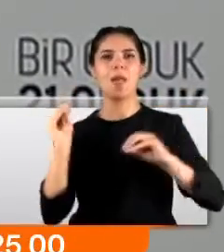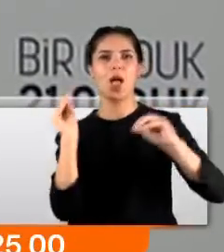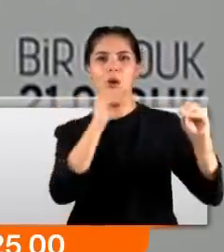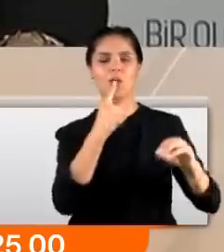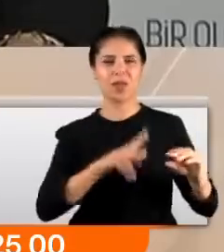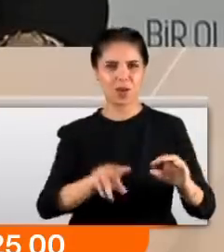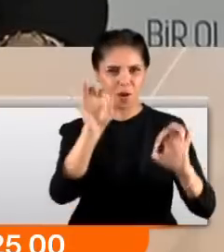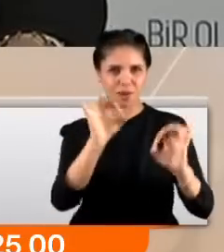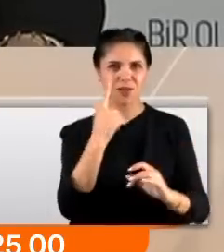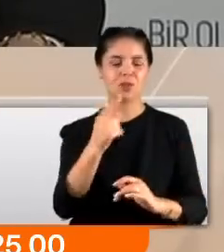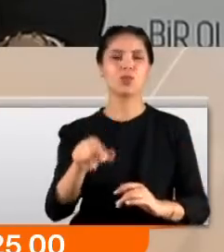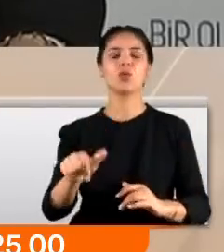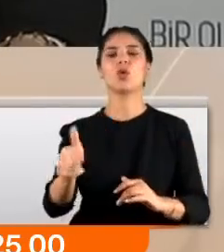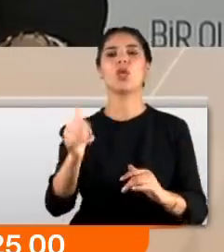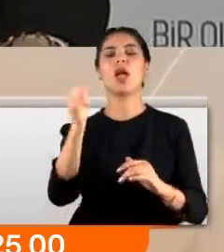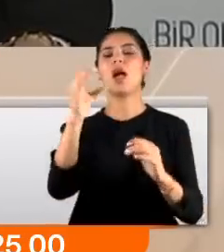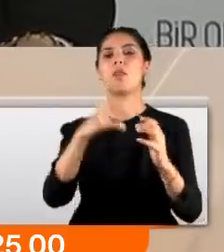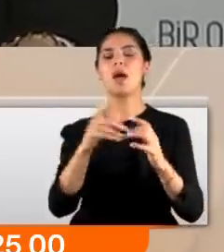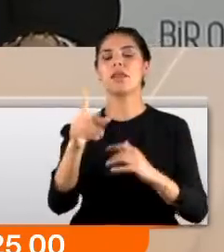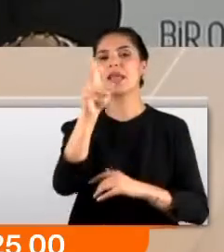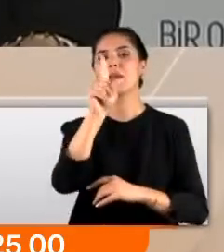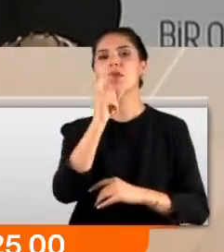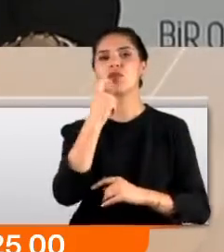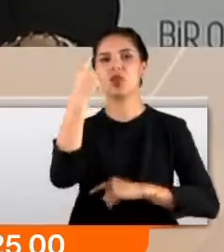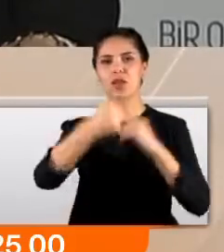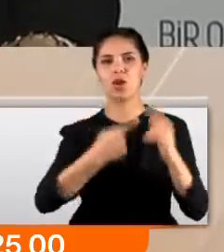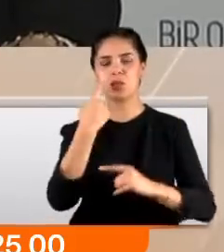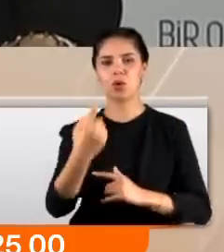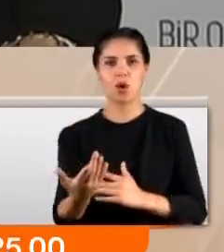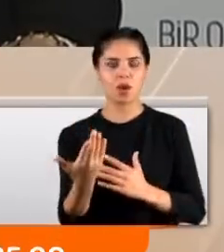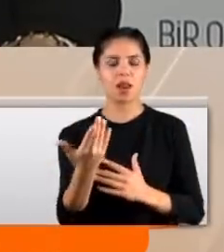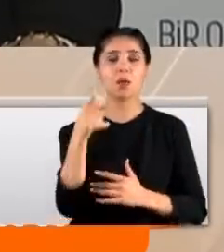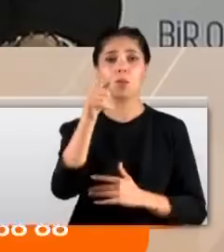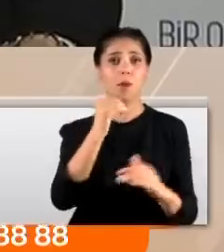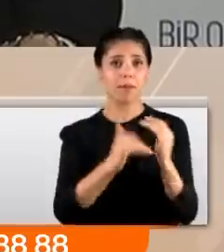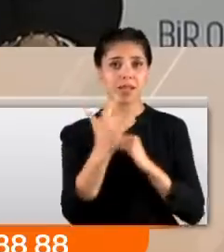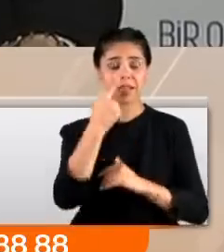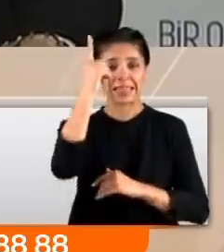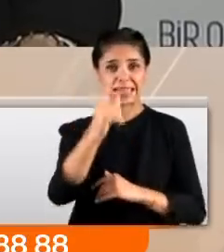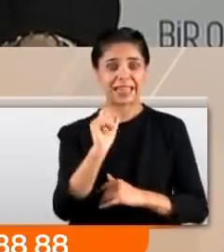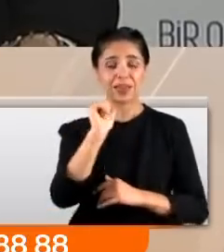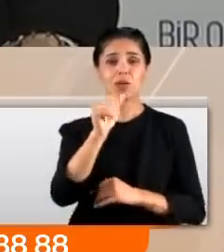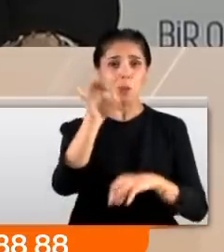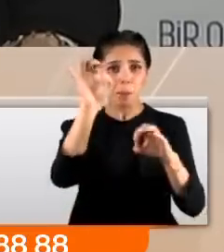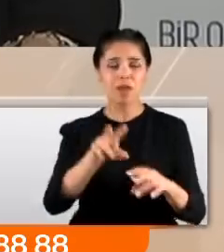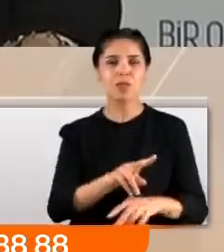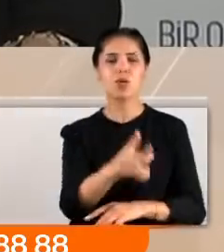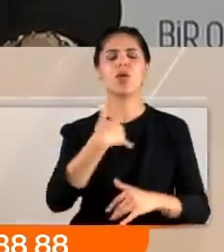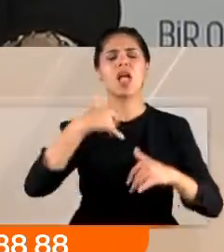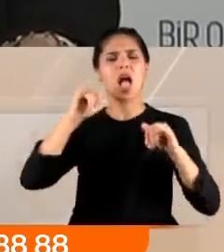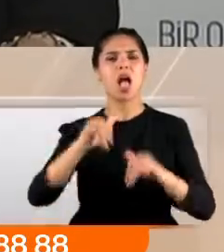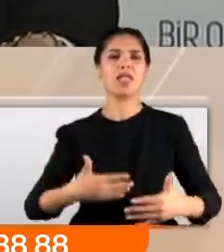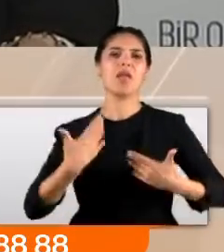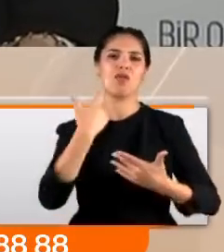yola çıkarken. Bugün AK Parti'nin 21. yıl dönümü dolayısıyla yayınladığı mesajında da ilk gün çıktığımız yoldaki o heyecanla yolumuza